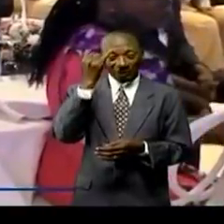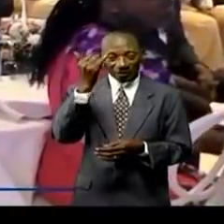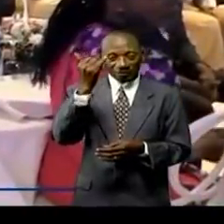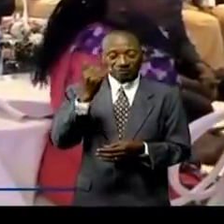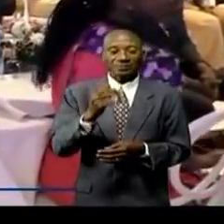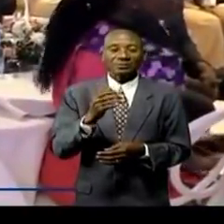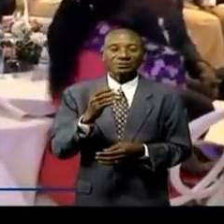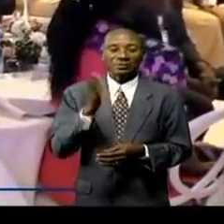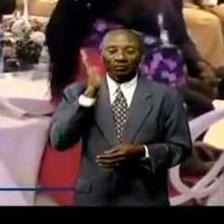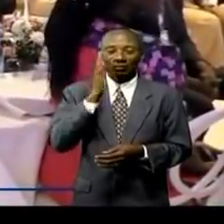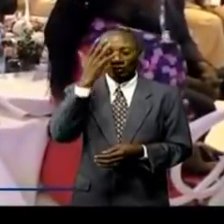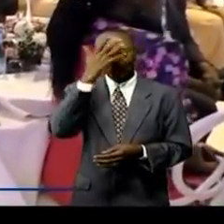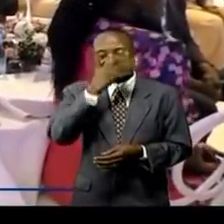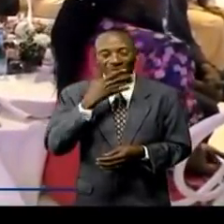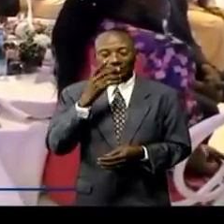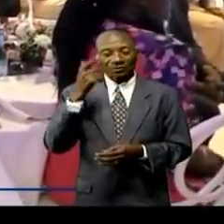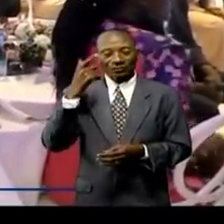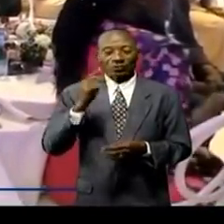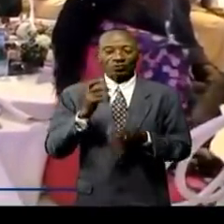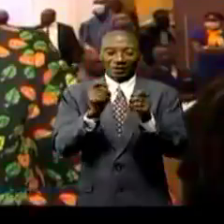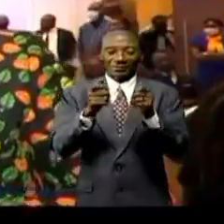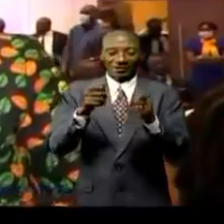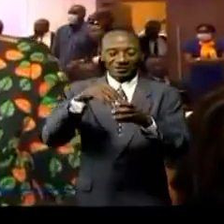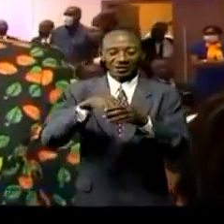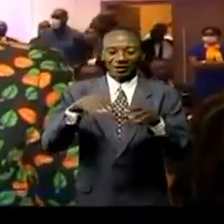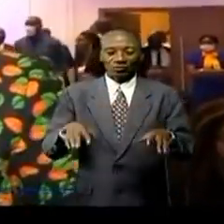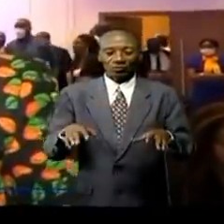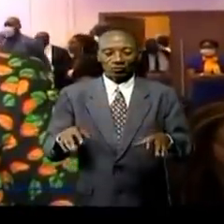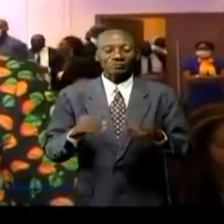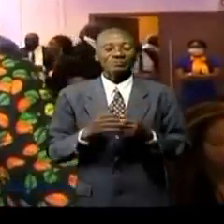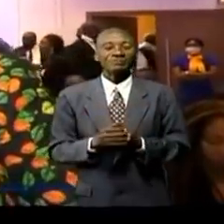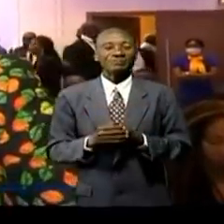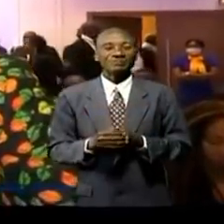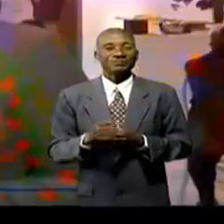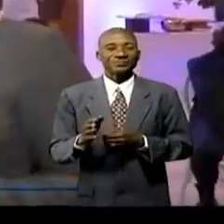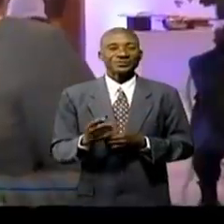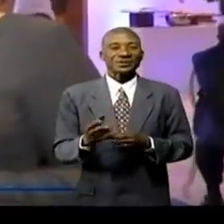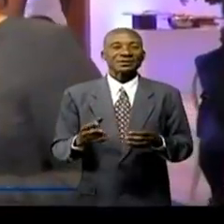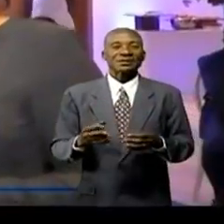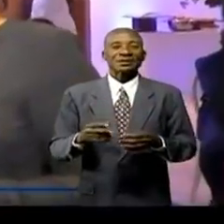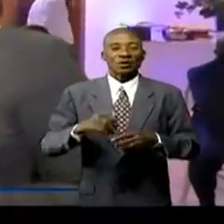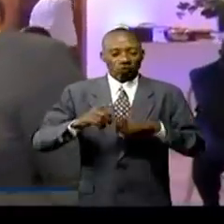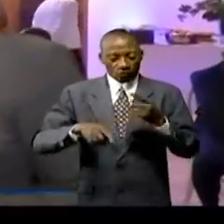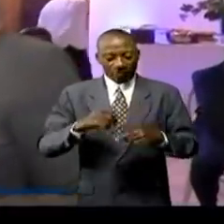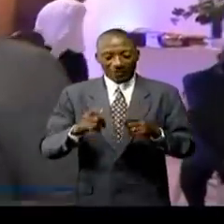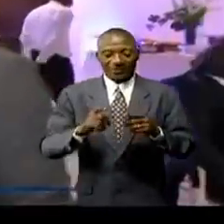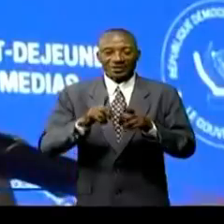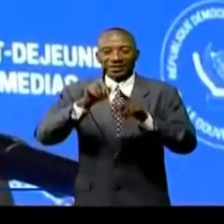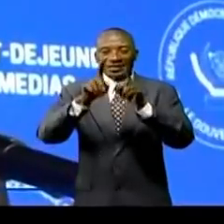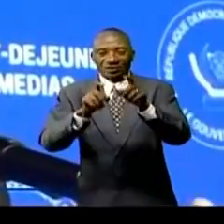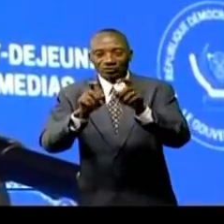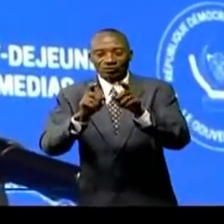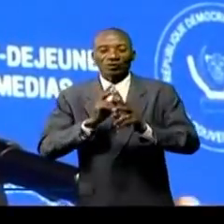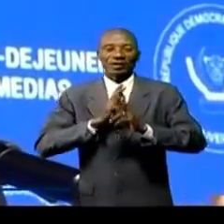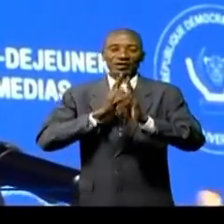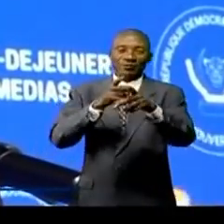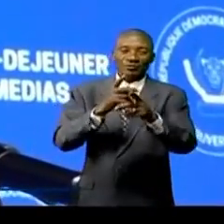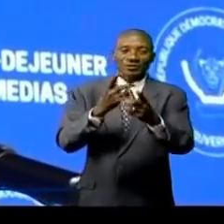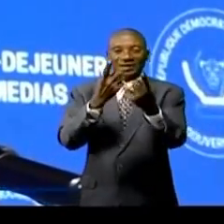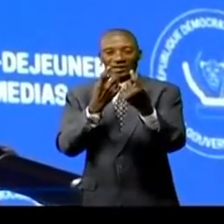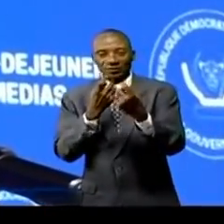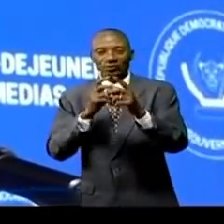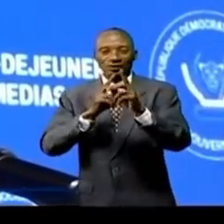recouvrer ses lettres de noblesse. Dans les jeux des questions-réponses, le Premier ministre a rassuré ses hôtes la bonne marche